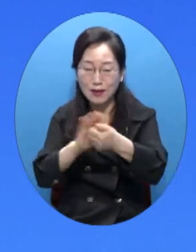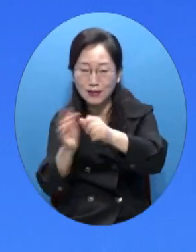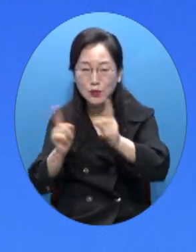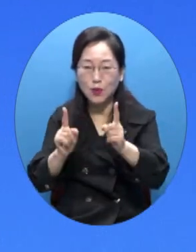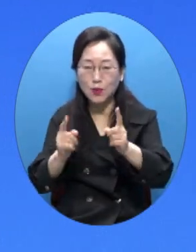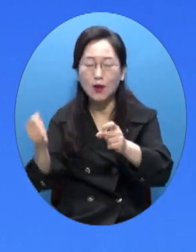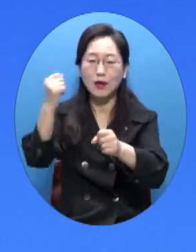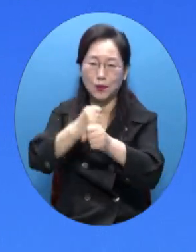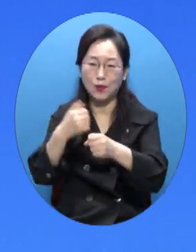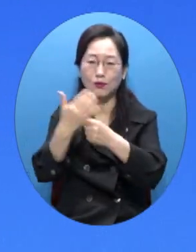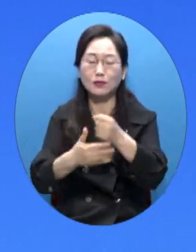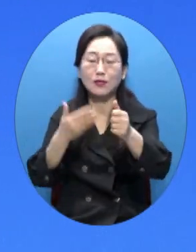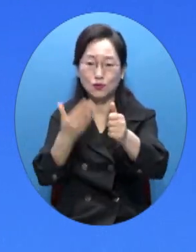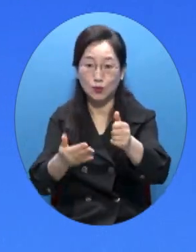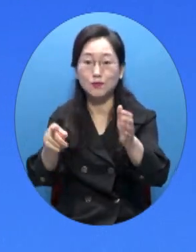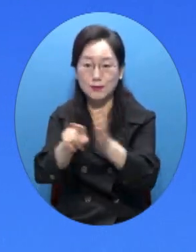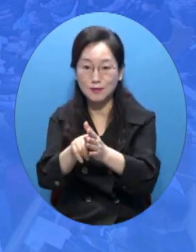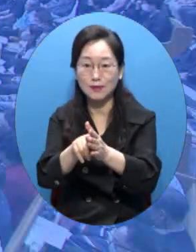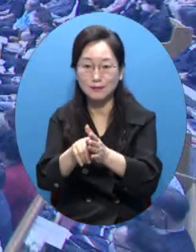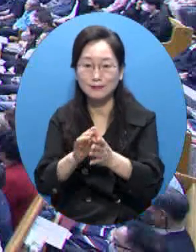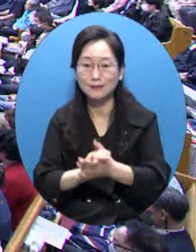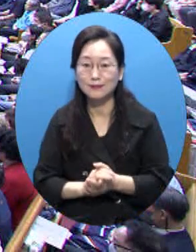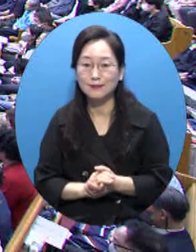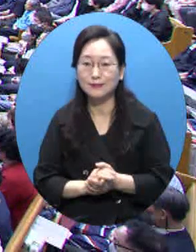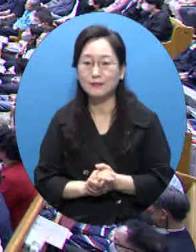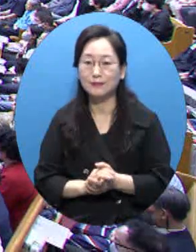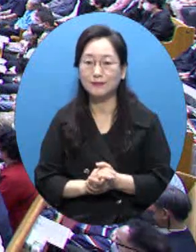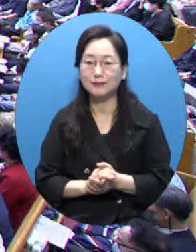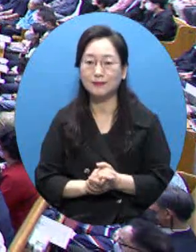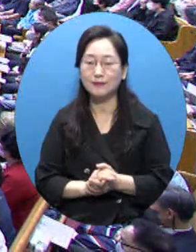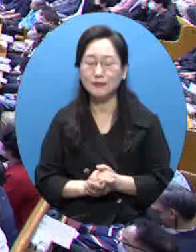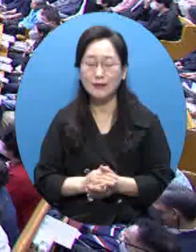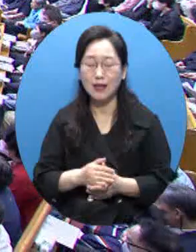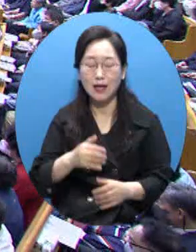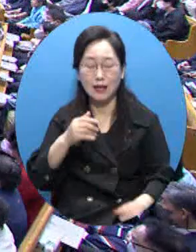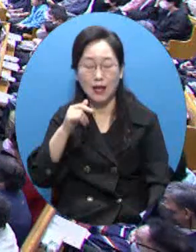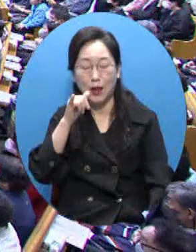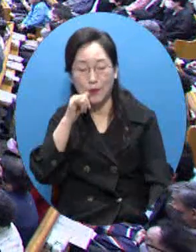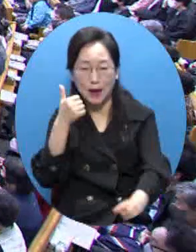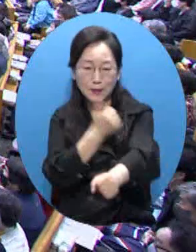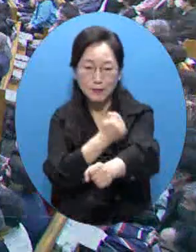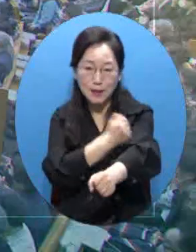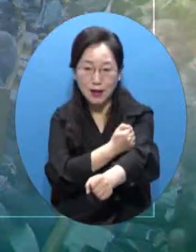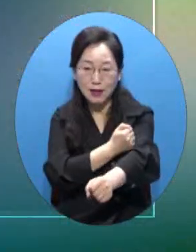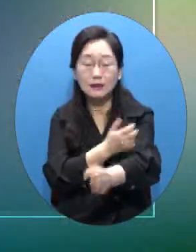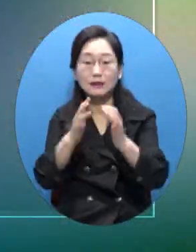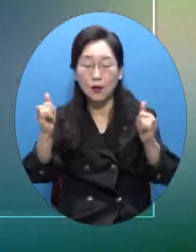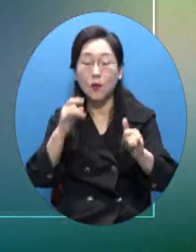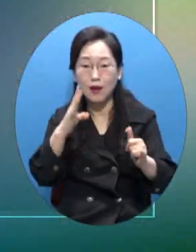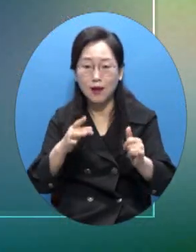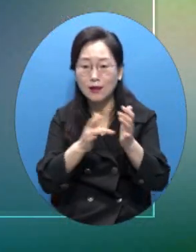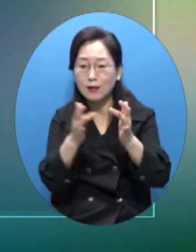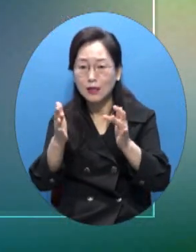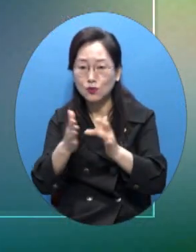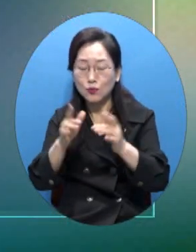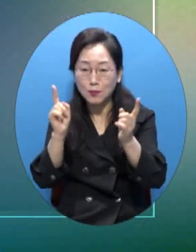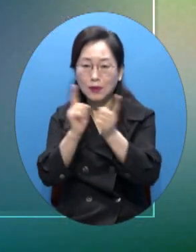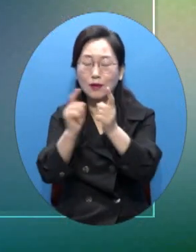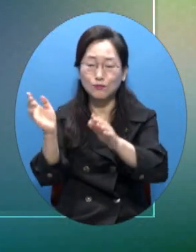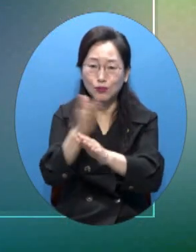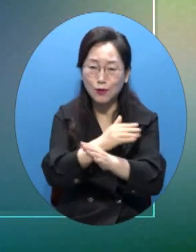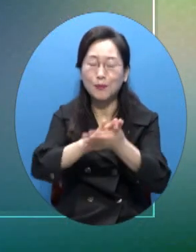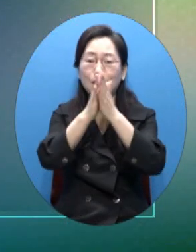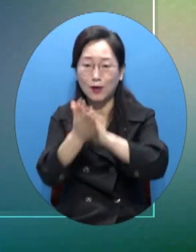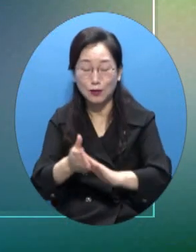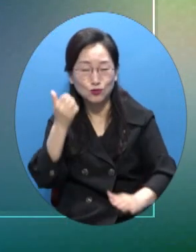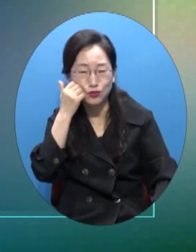회복시키는 은혜가 임하게 될 줄로 믿습니다. 마약 환자였다가 예수님의 생명수가 흘러가서 변화된 한